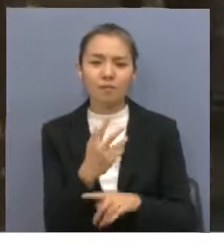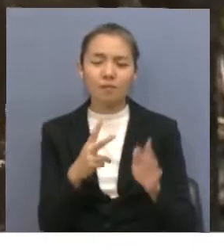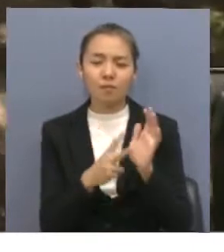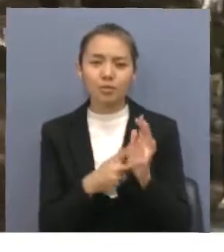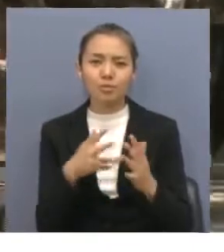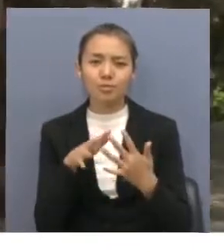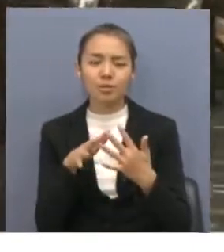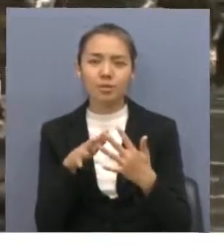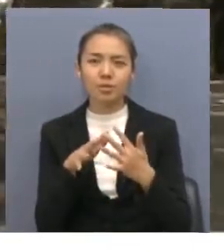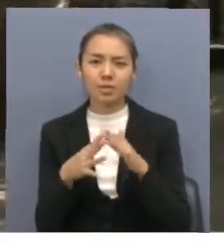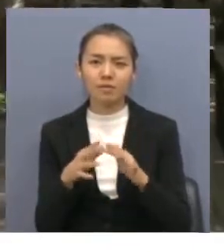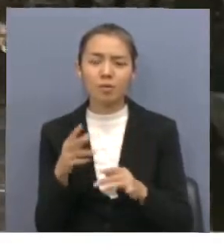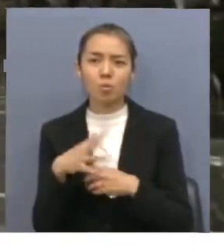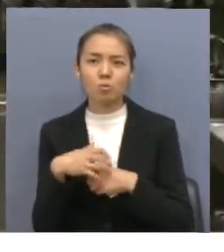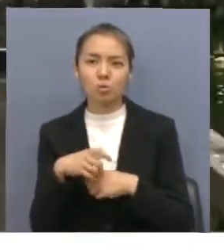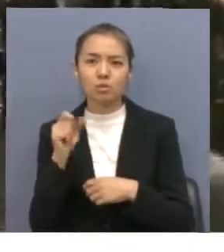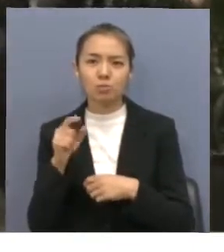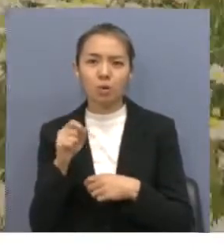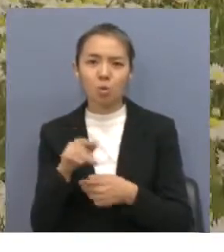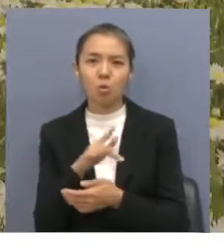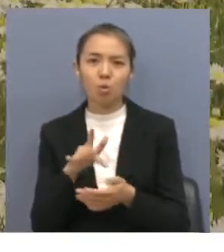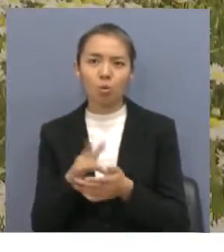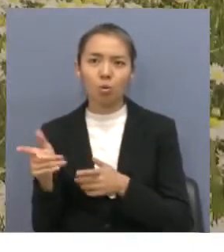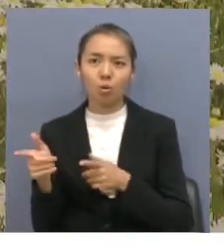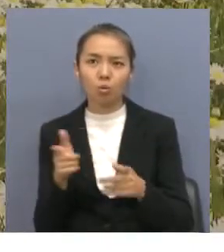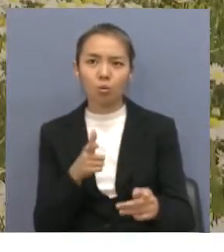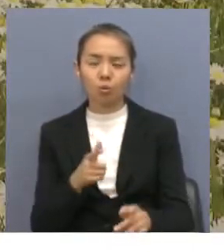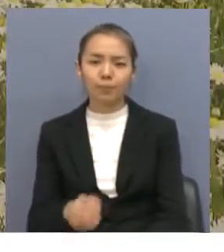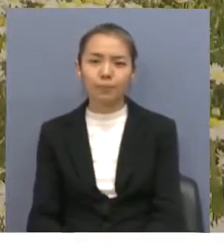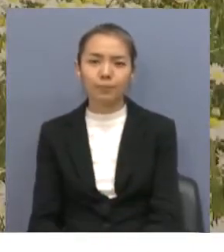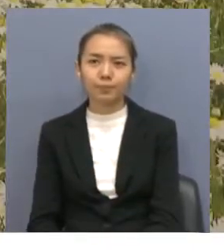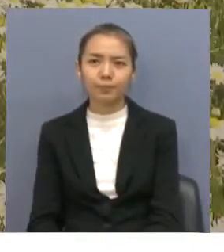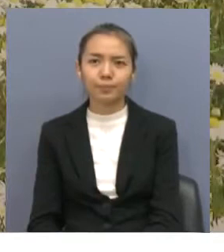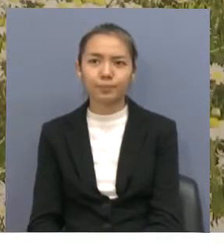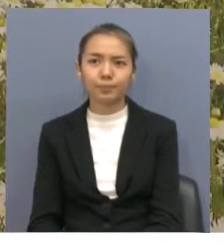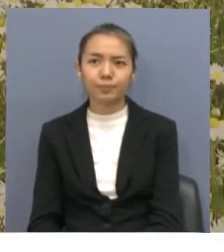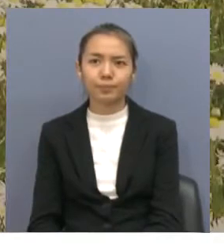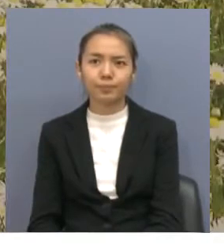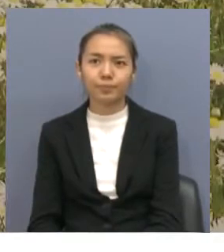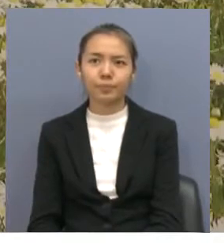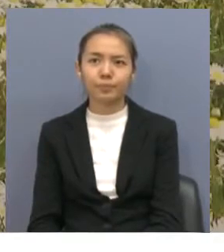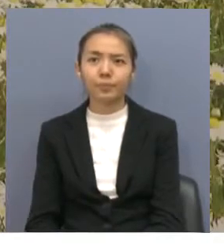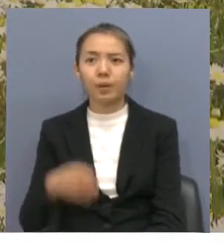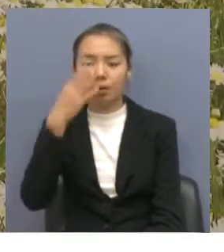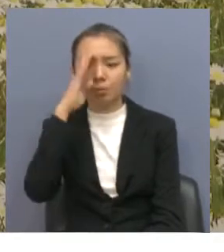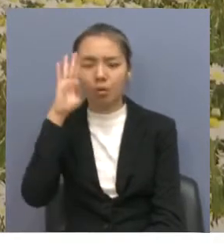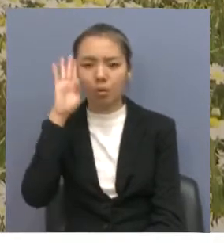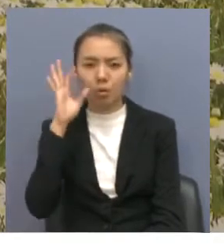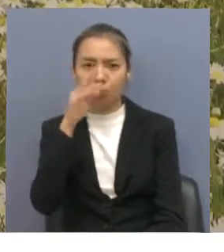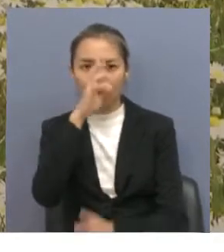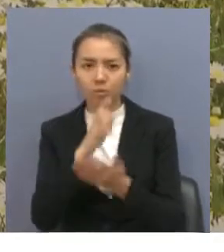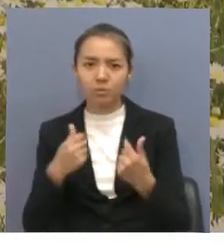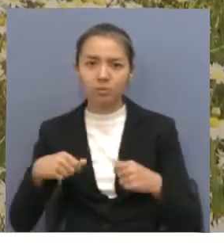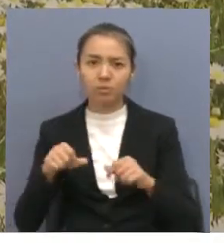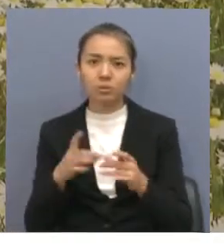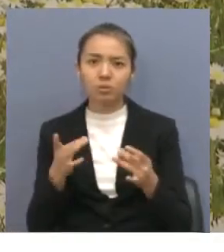мен Көкшетау және Степногорск қалалары дайын. Касательно заключения договора по поставке. Ақмола облысының мемлекеттік